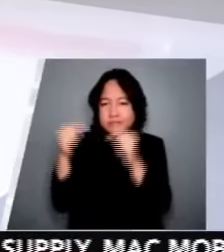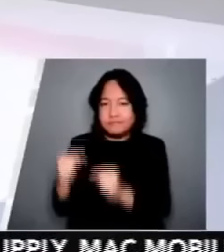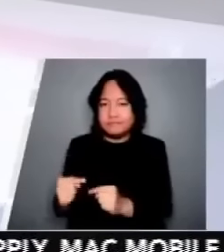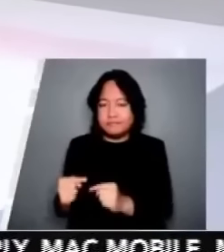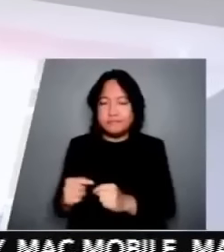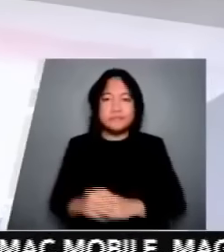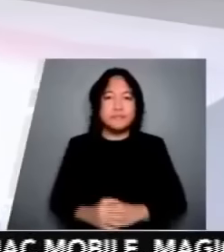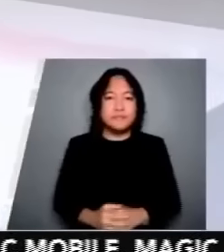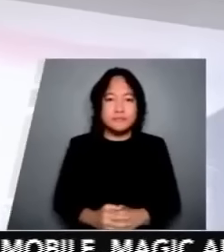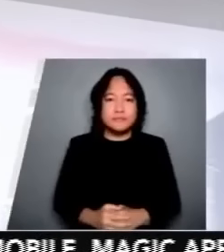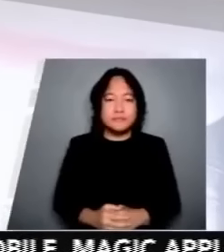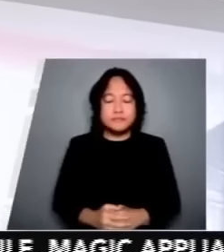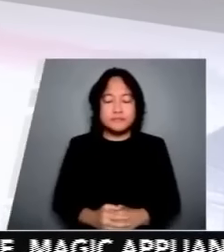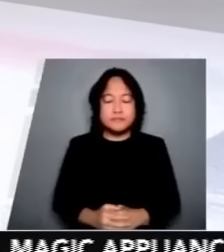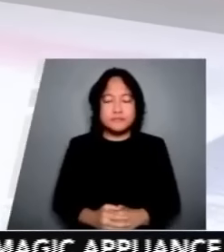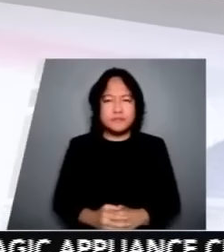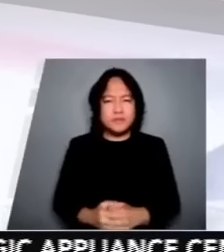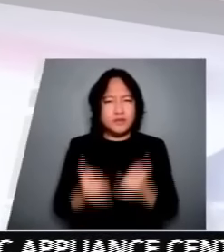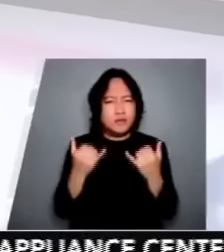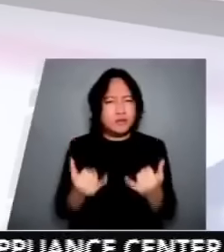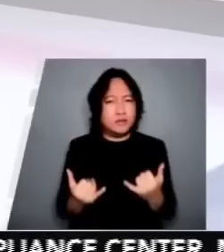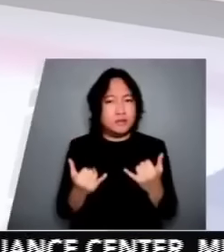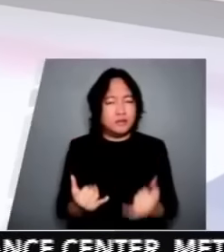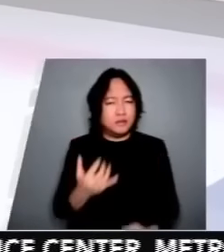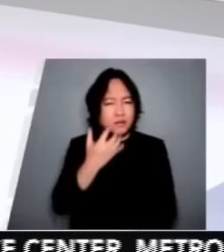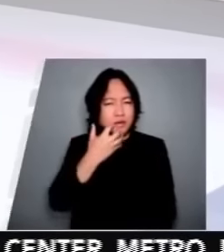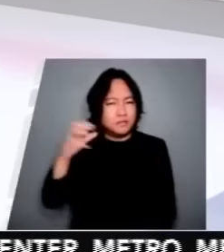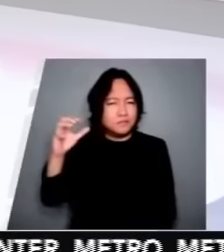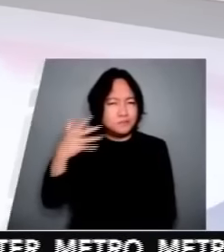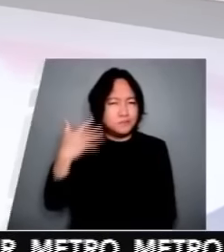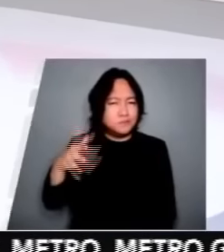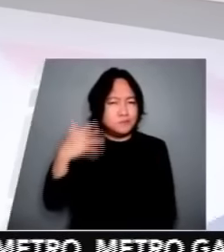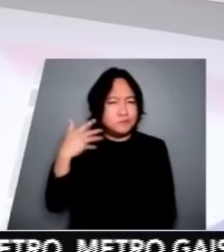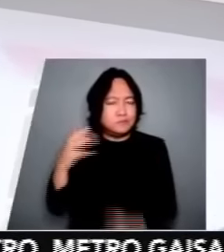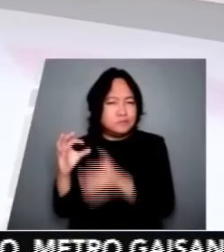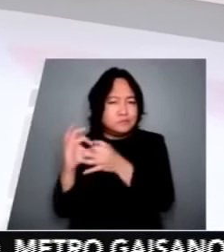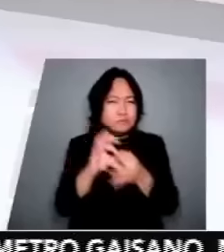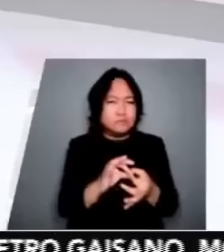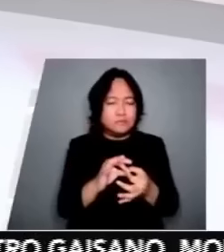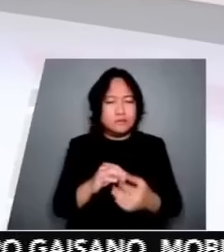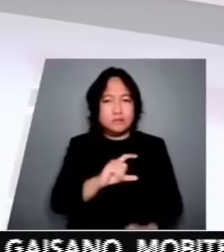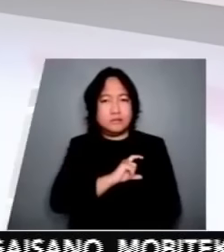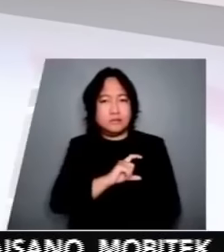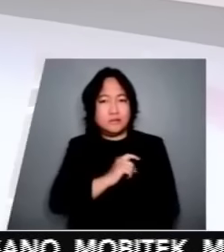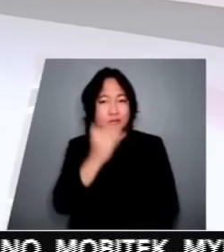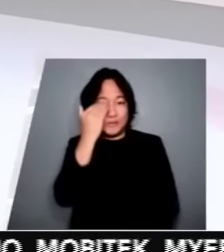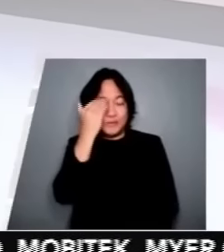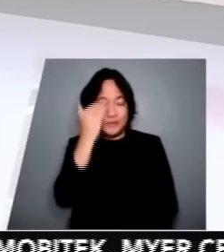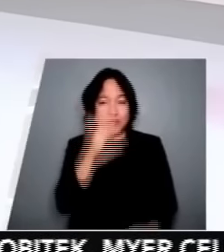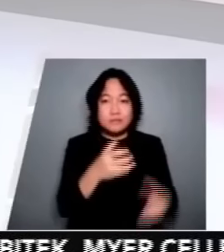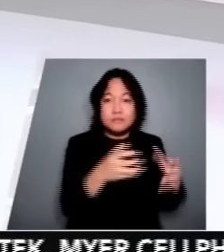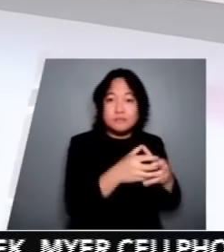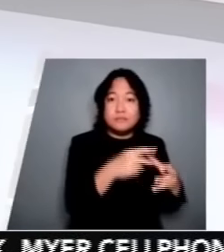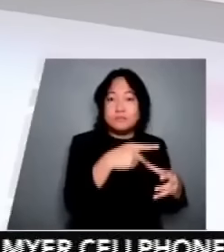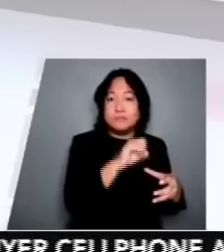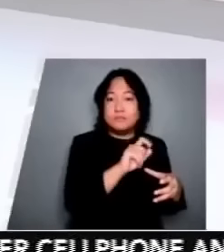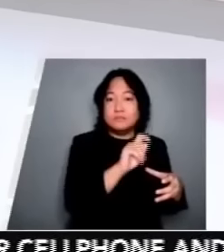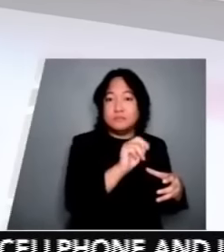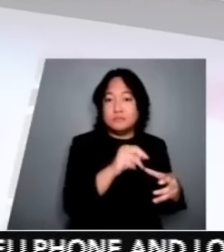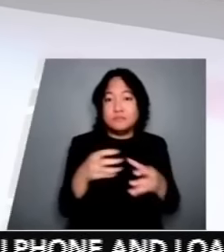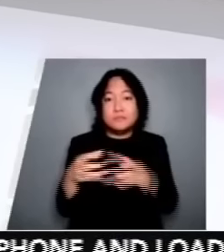Sing-init ng panahon ang naging paghaharap ng mga pulis at miyembro ng piston at manibela na may tigil pasada hanggang bukas. Dahil